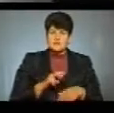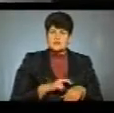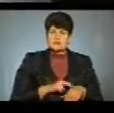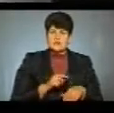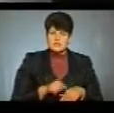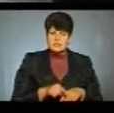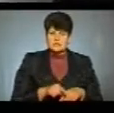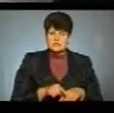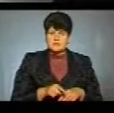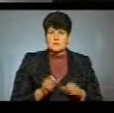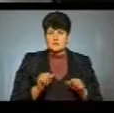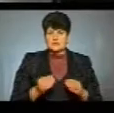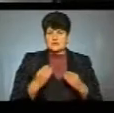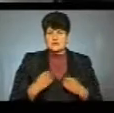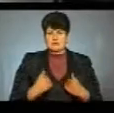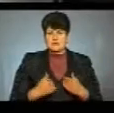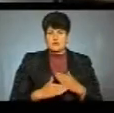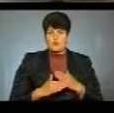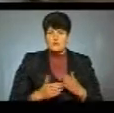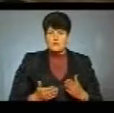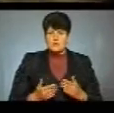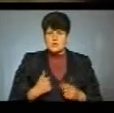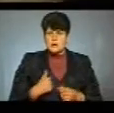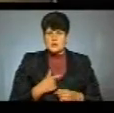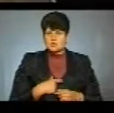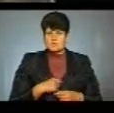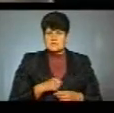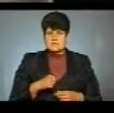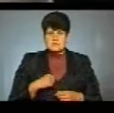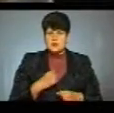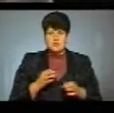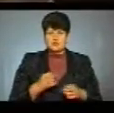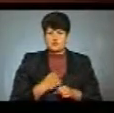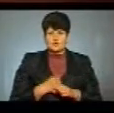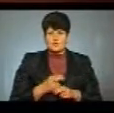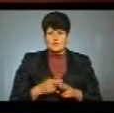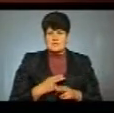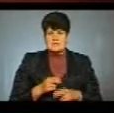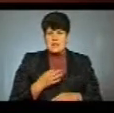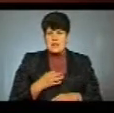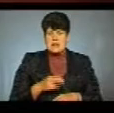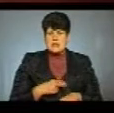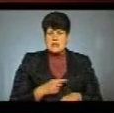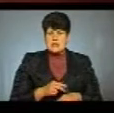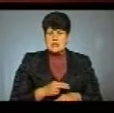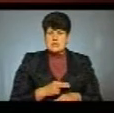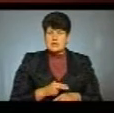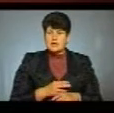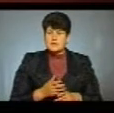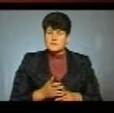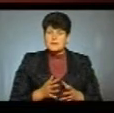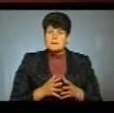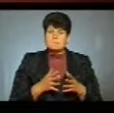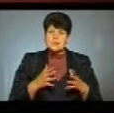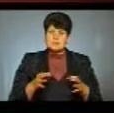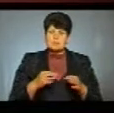і він дасть мені допомогу. А я собі сама нічого не зроблю без лікаря. І більше про